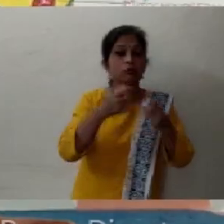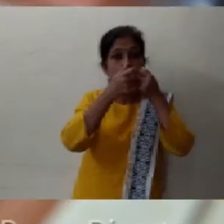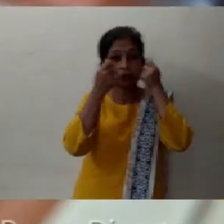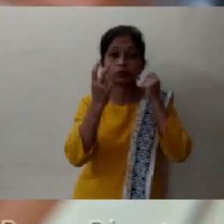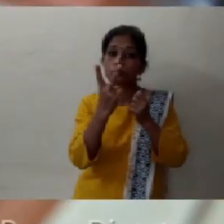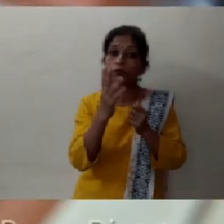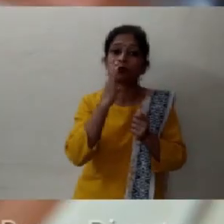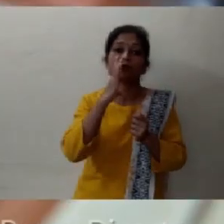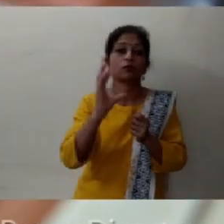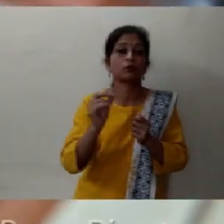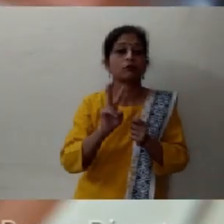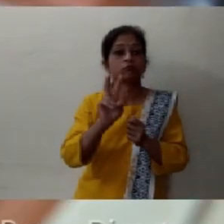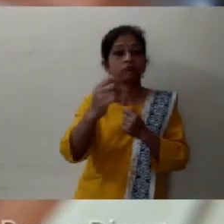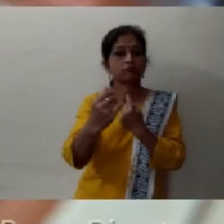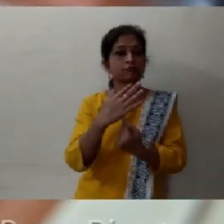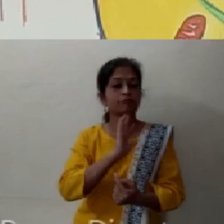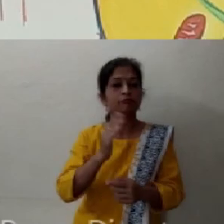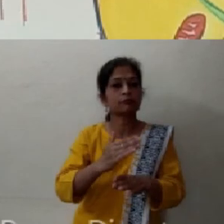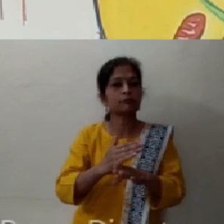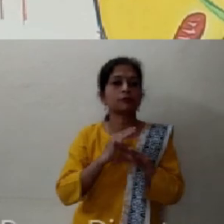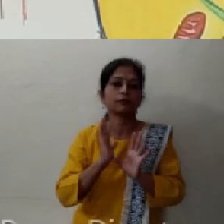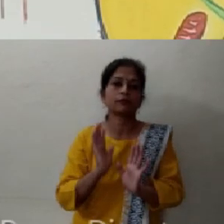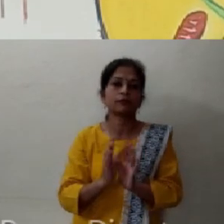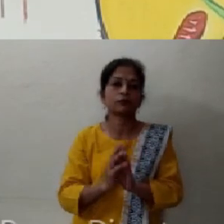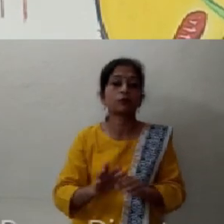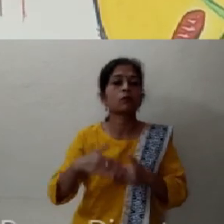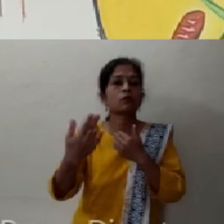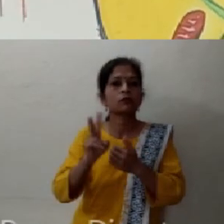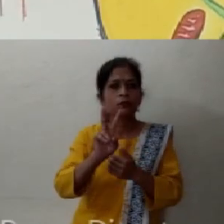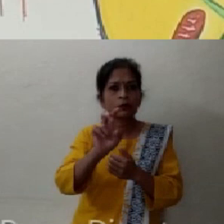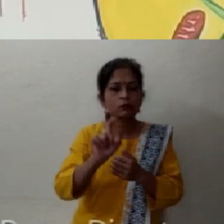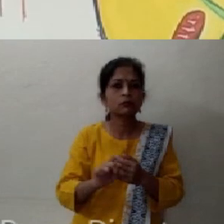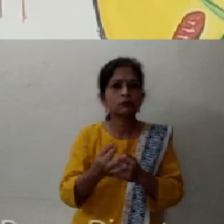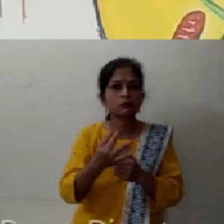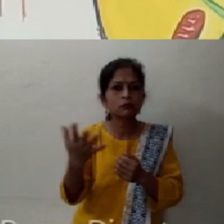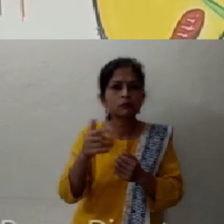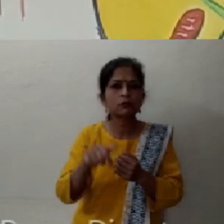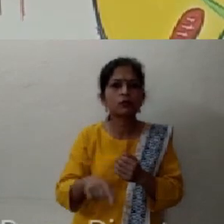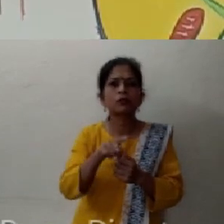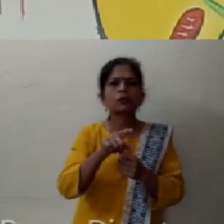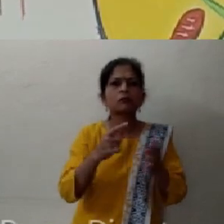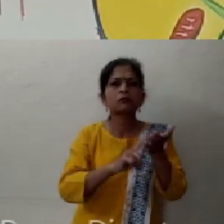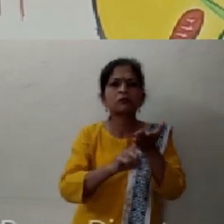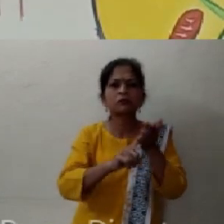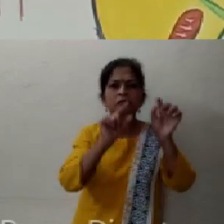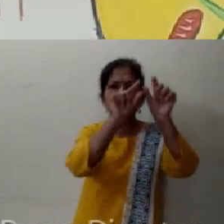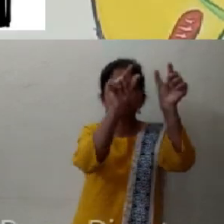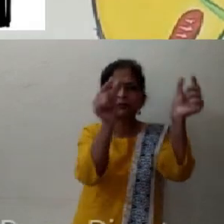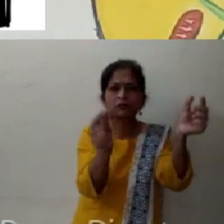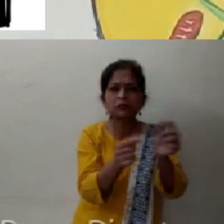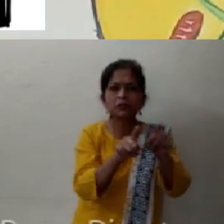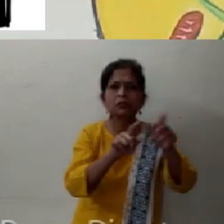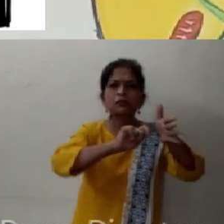उपाय हैं इस वायरस को दूर रखने के। अगली बात जो खास बनाती है इस वायरस को वो है ये हरी चीजें, जो कि